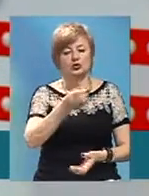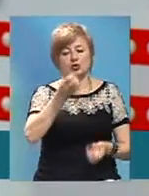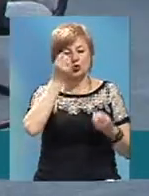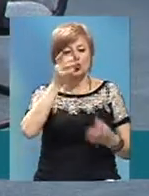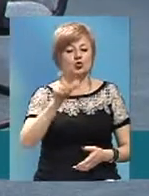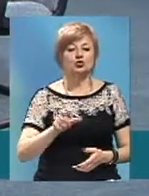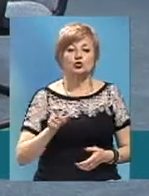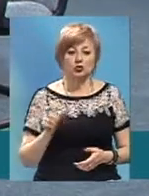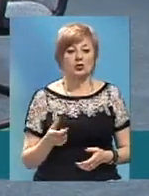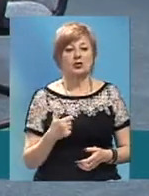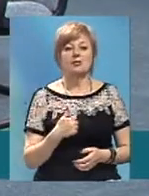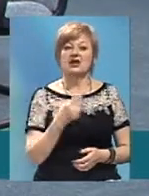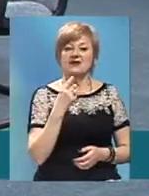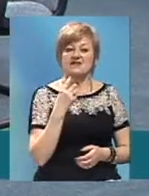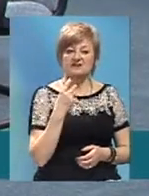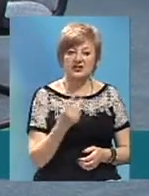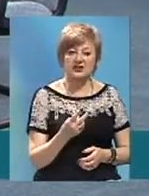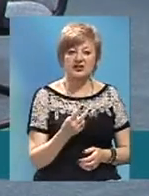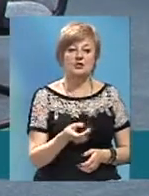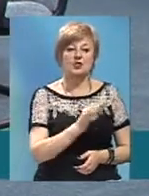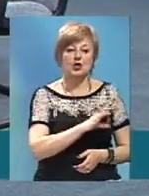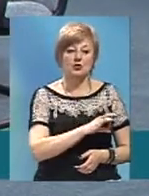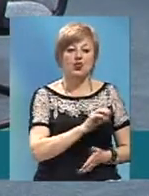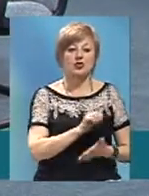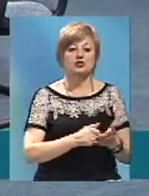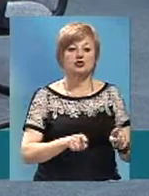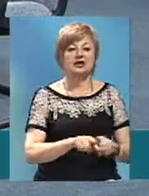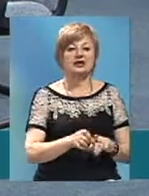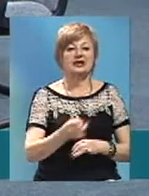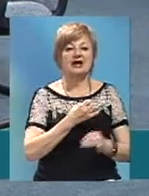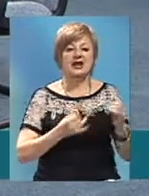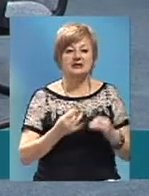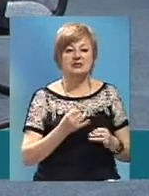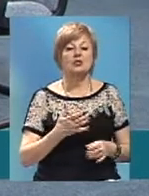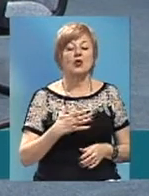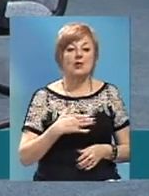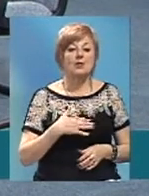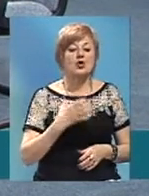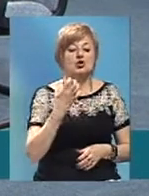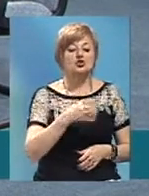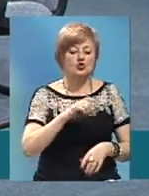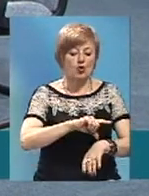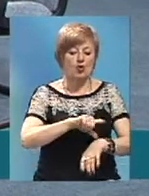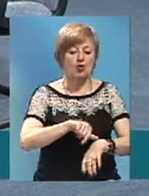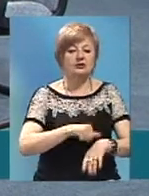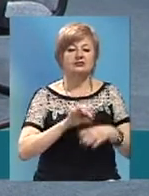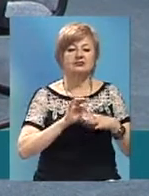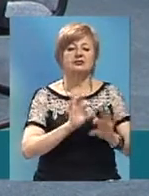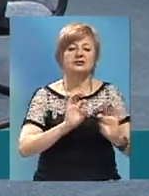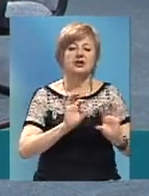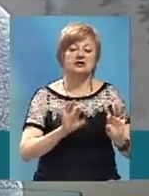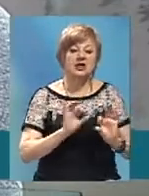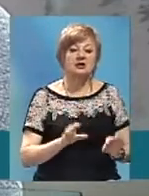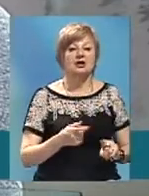Тому ми бачимо тут і користь від таких розмов, як в цій студії, бо ми провели сотні годин в ефірах. І я думаю,